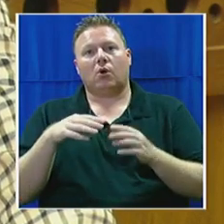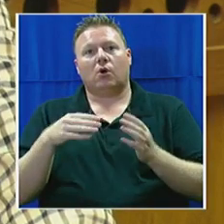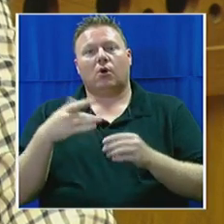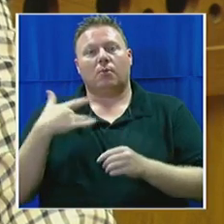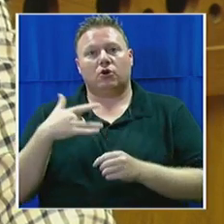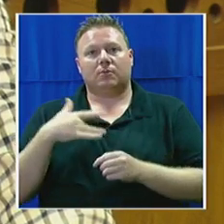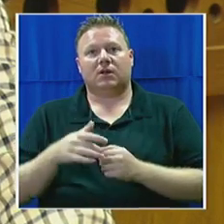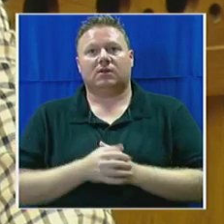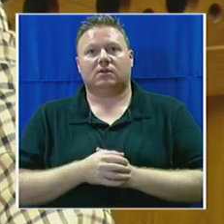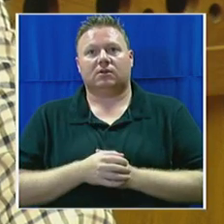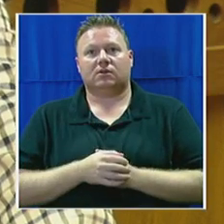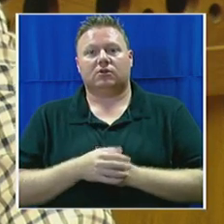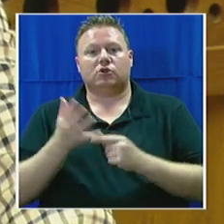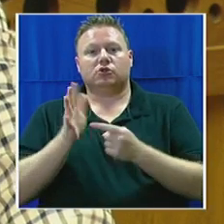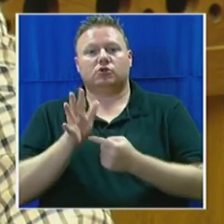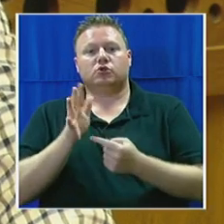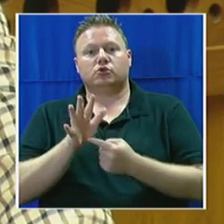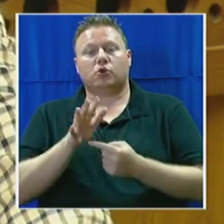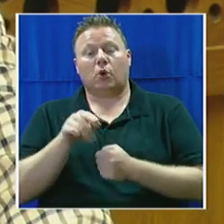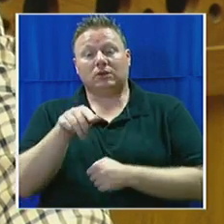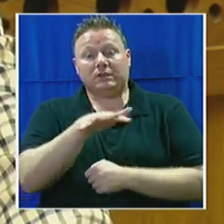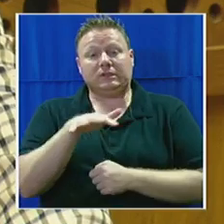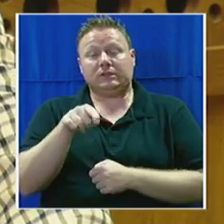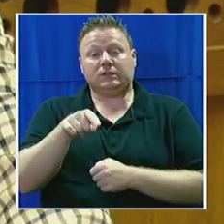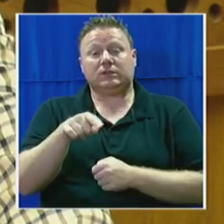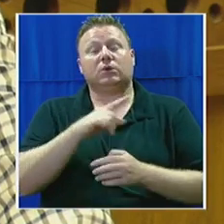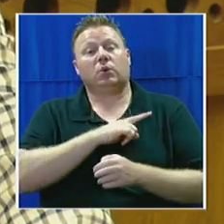ngoba labo hulumeni